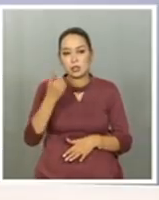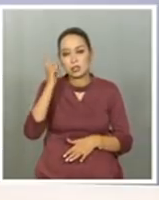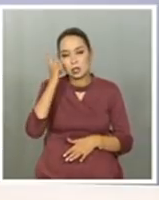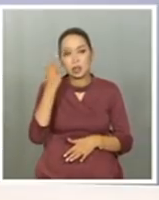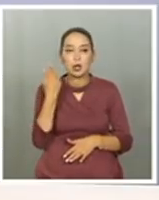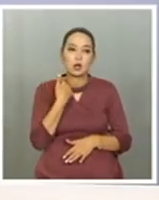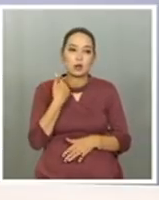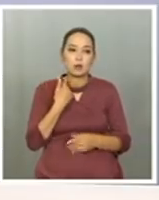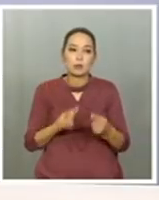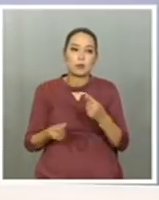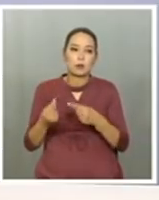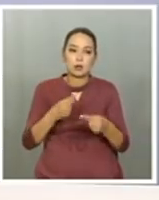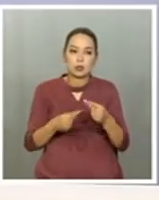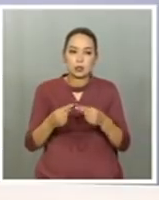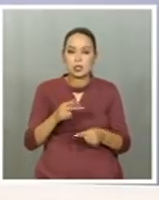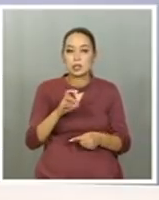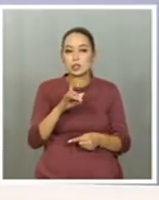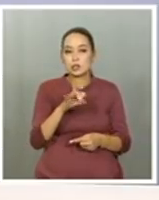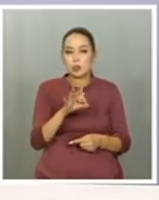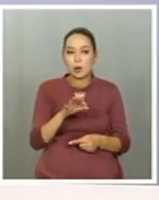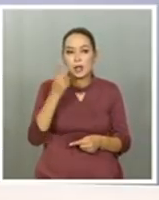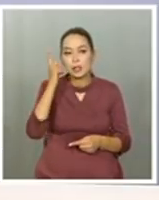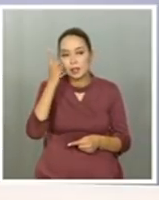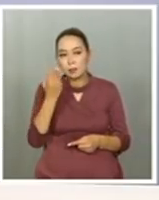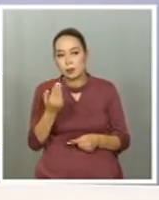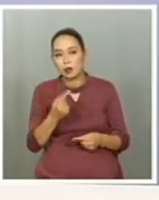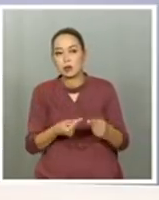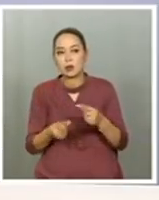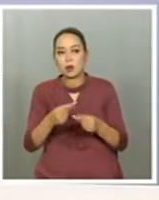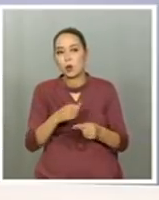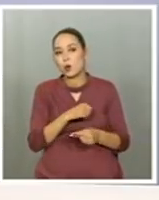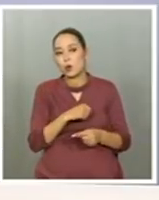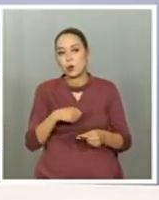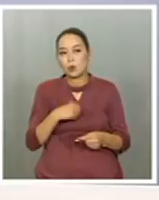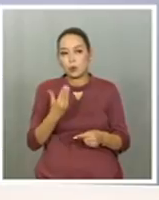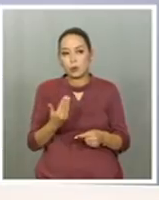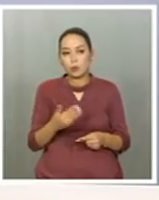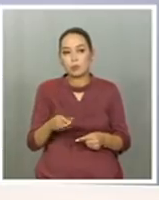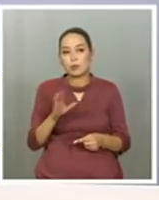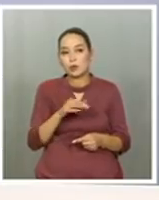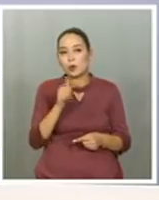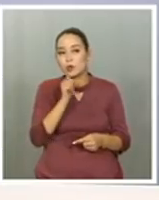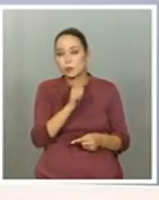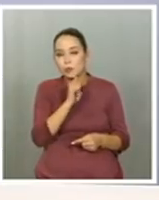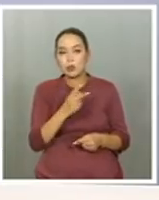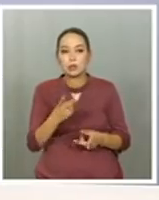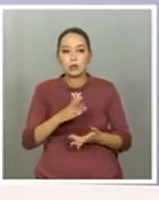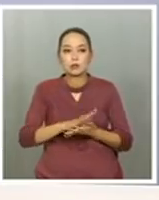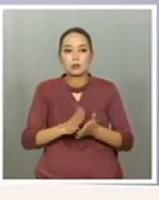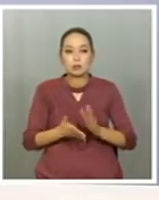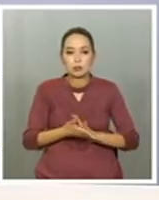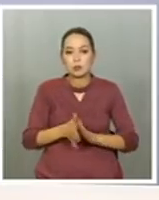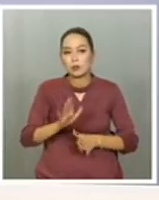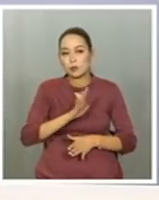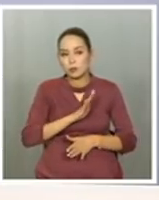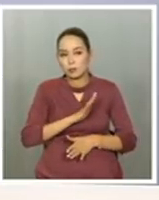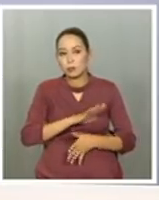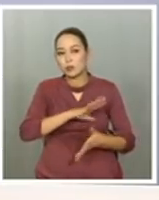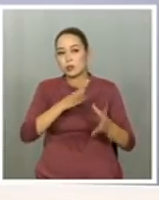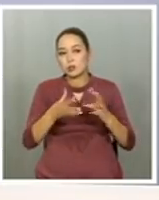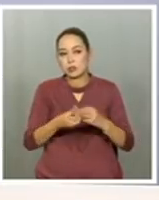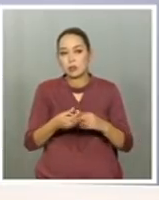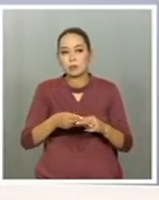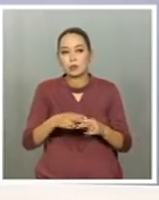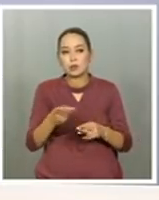арасында және КСРО мен Германия арасында өзара жасырын құпия келісімшарттар жасалған болатын. Жалпы бұл